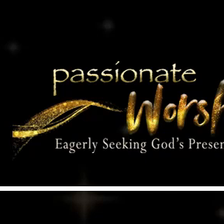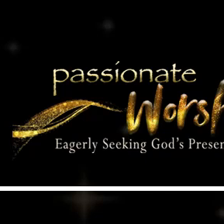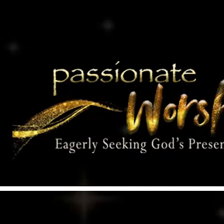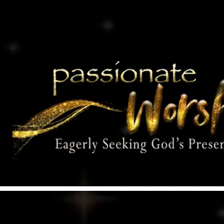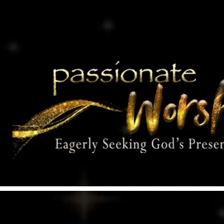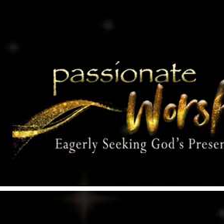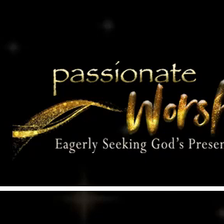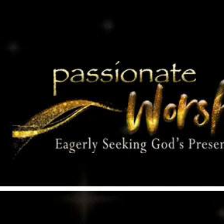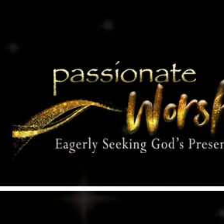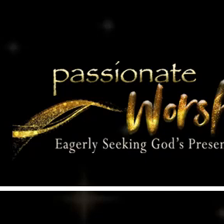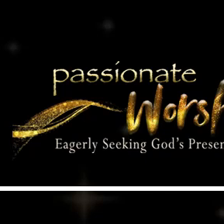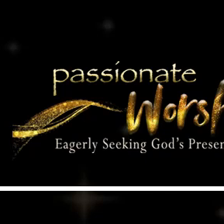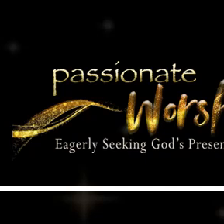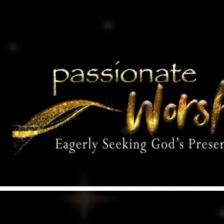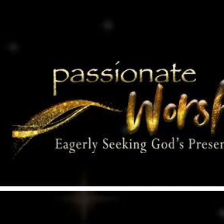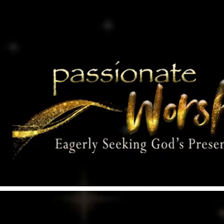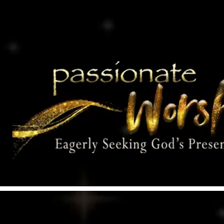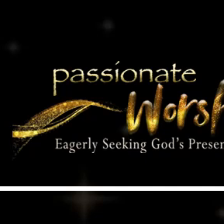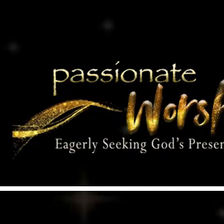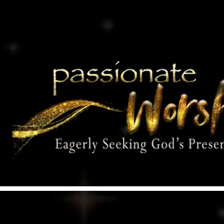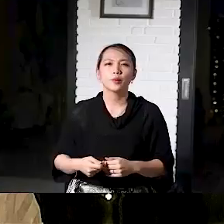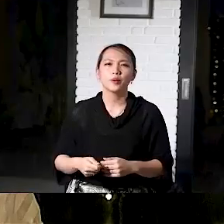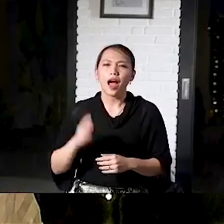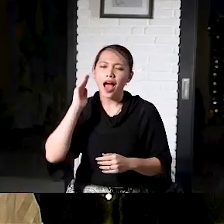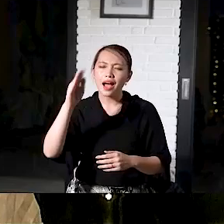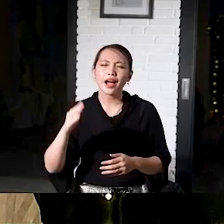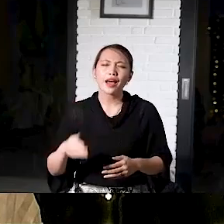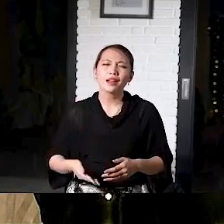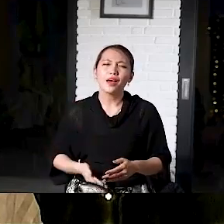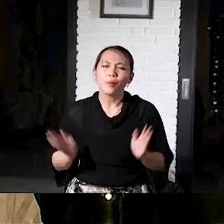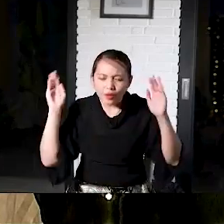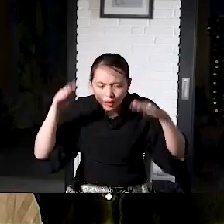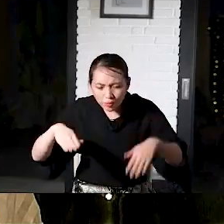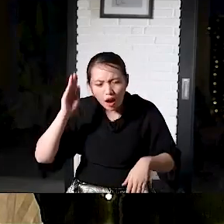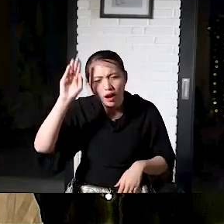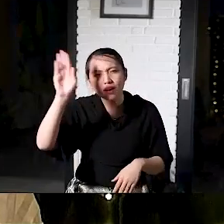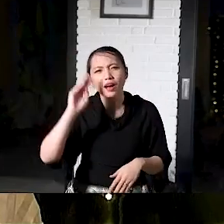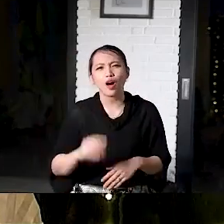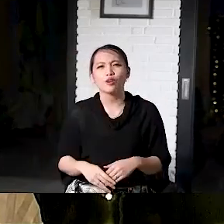feast. I will praise you with songs of joy. Di ayat 5 dikatakan bahwa